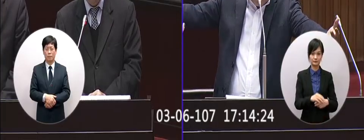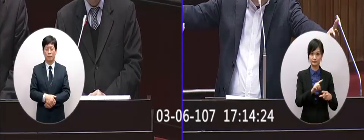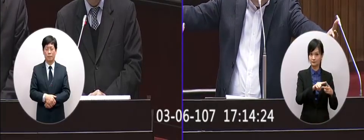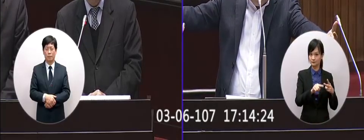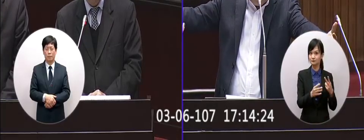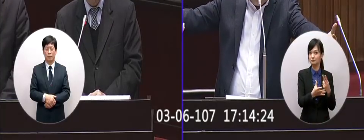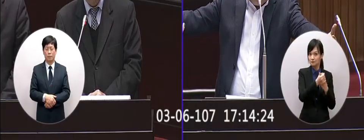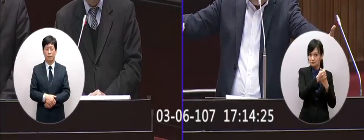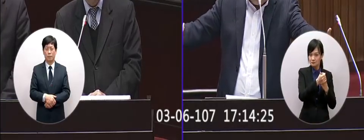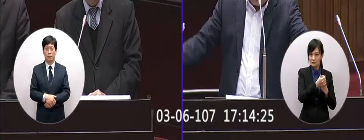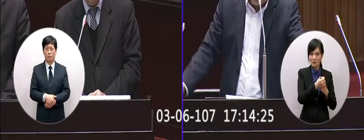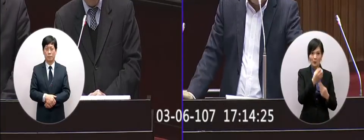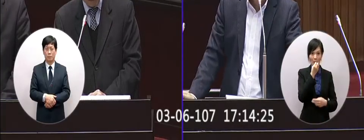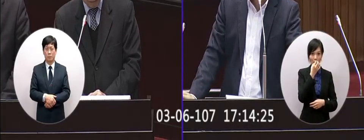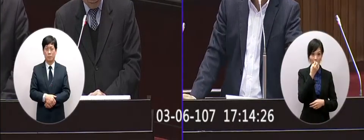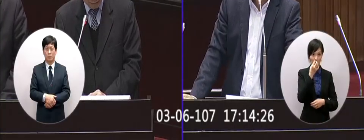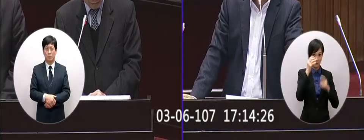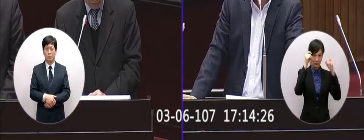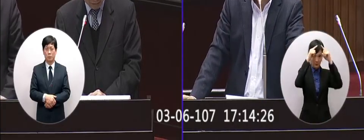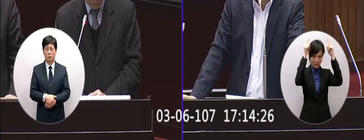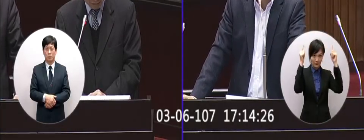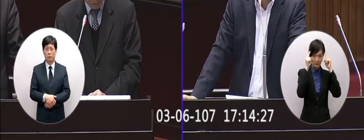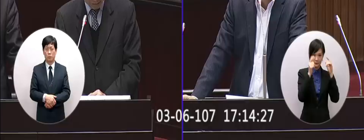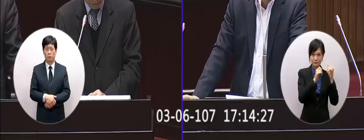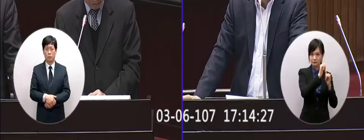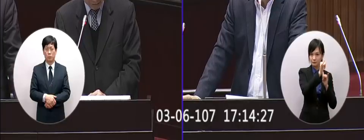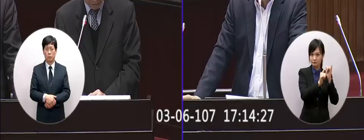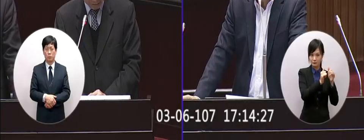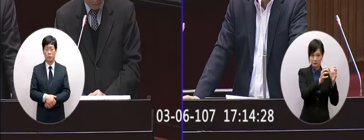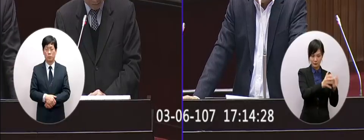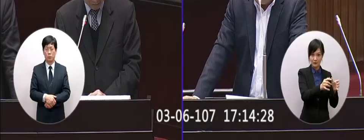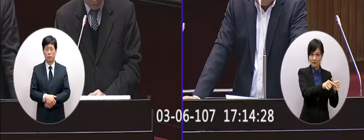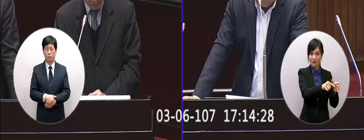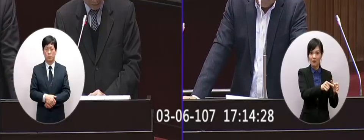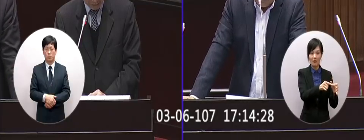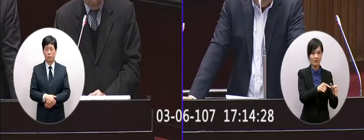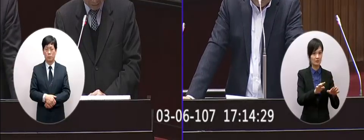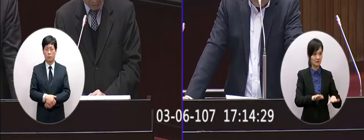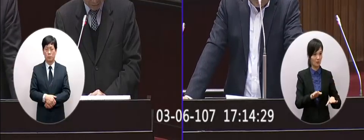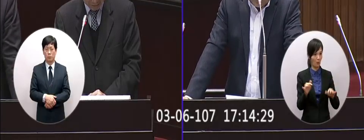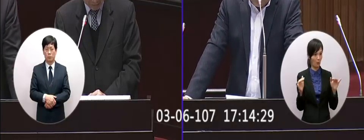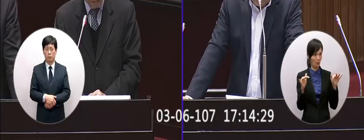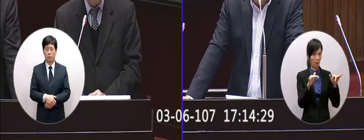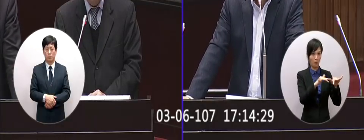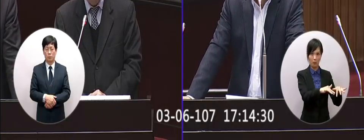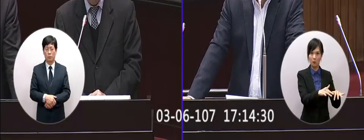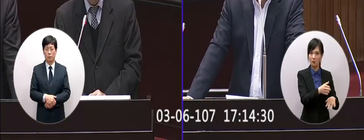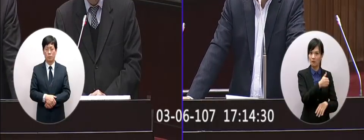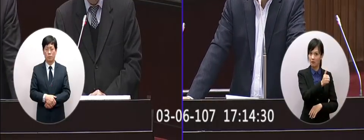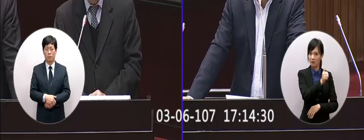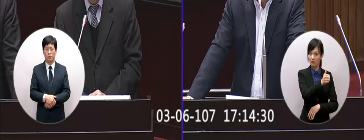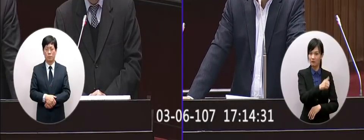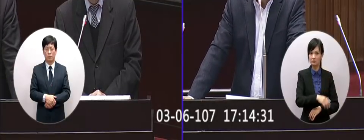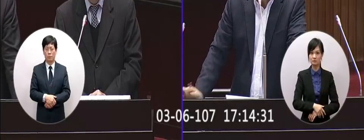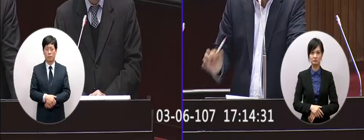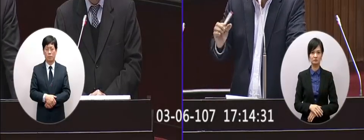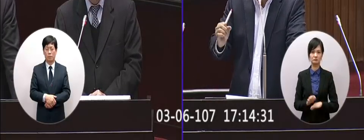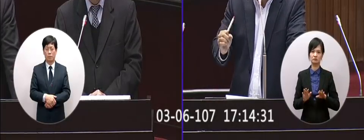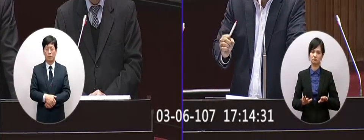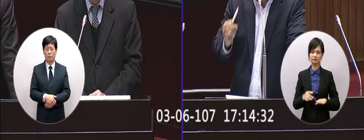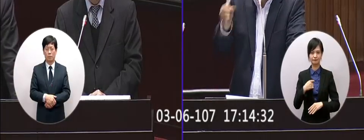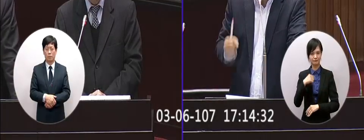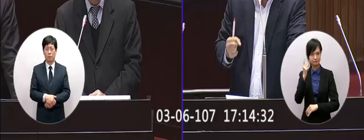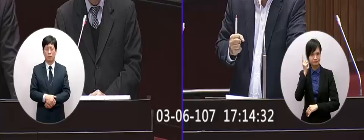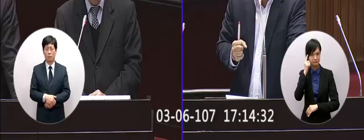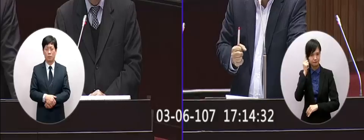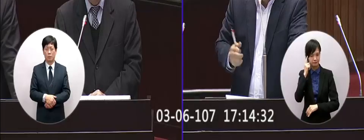效益全部都跑出来了。所以我要提出来，就是说，其实啊，我们不要动不动就去谈单纯